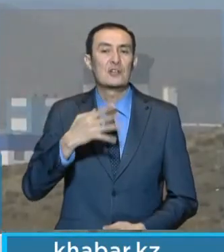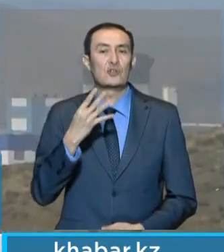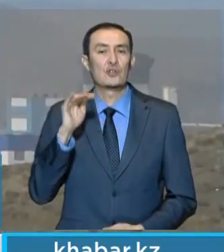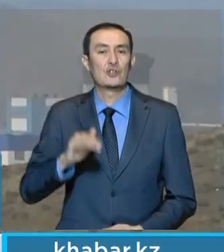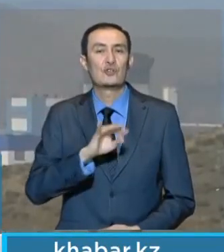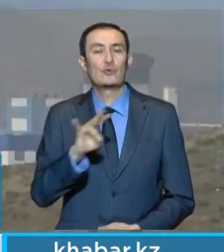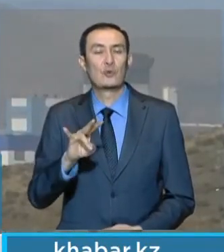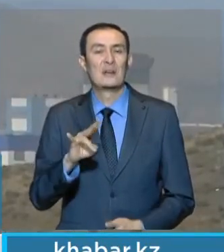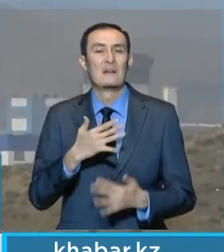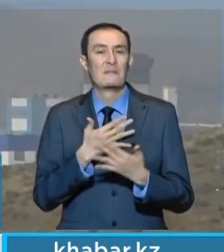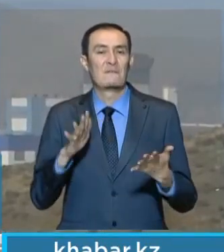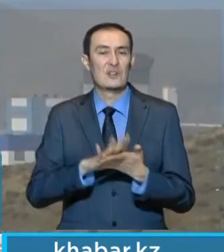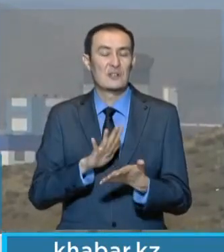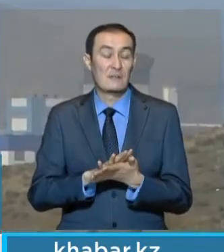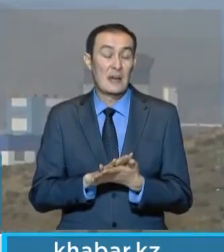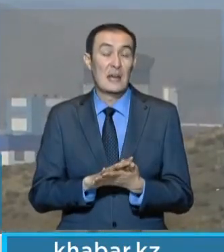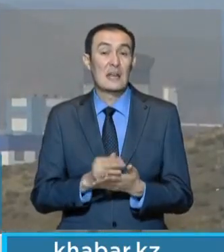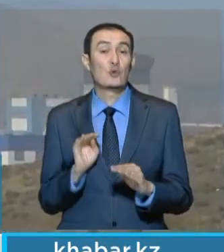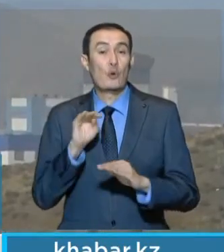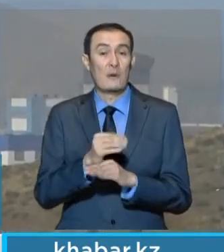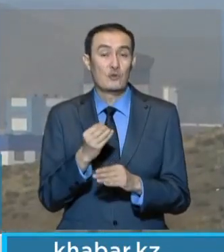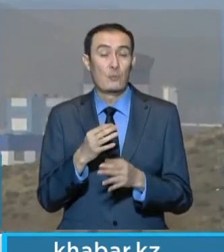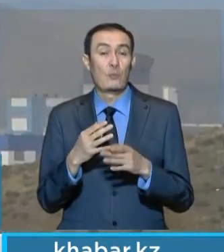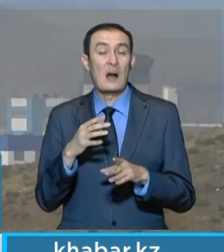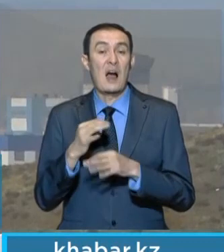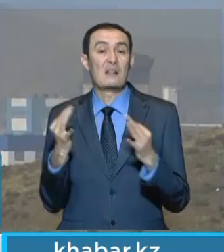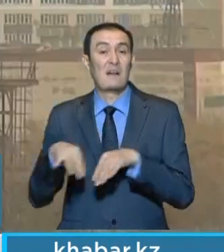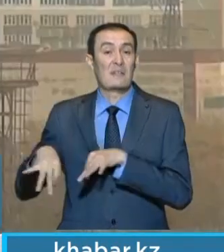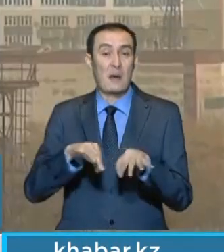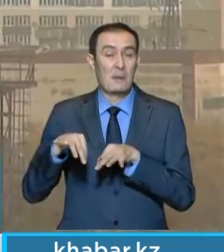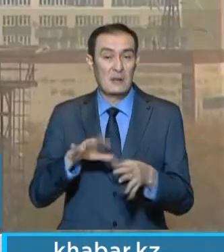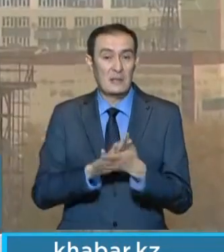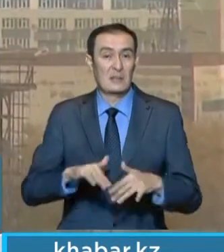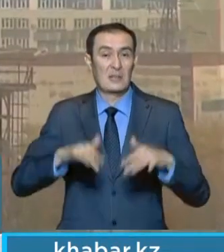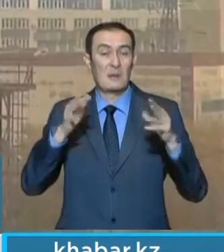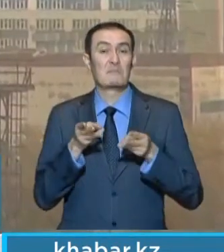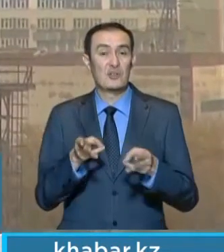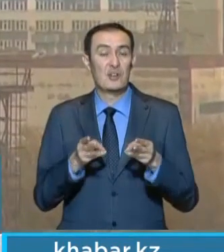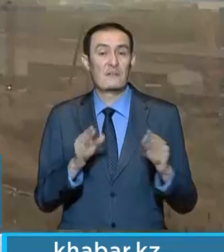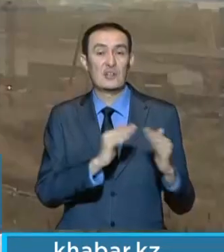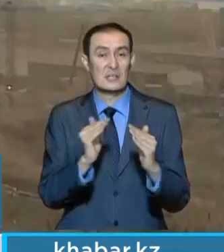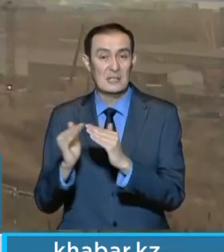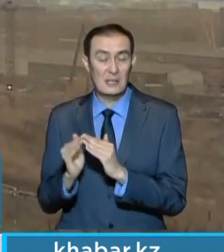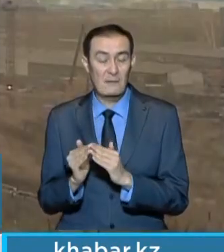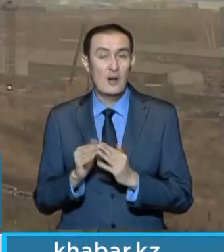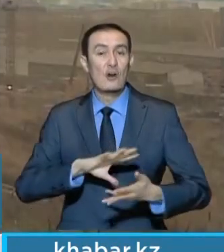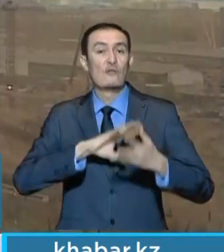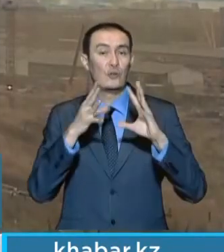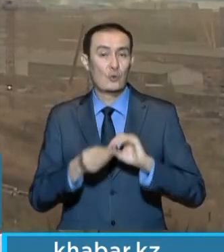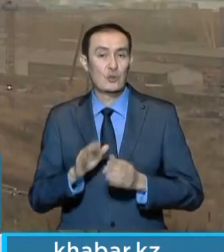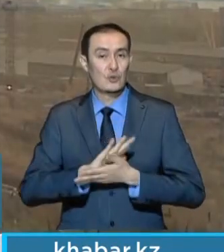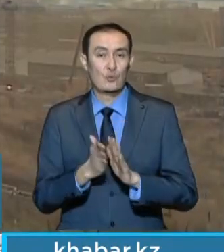тысяч тонн загрязняющих веществ. Если прибавить к этому выхлопные газы от транспорта и дым от печей в частном секторе, картина